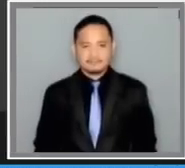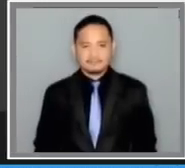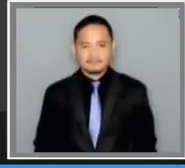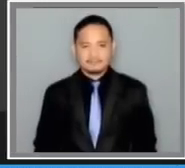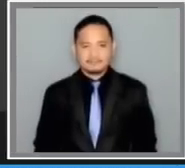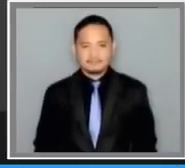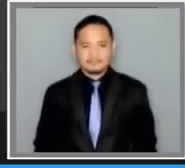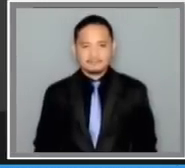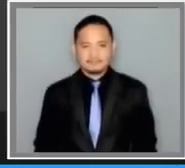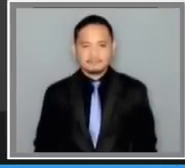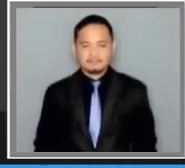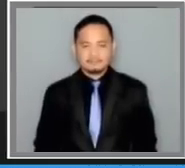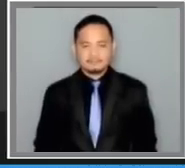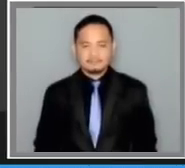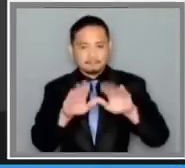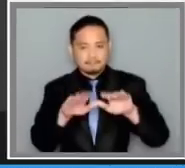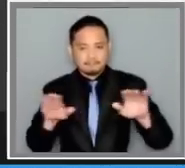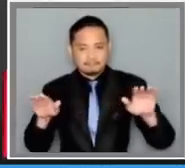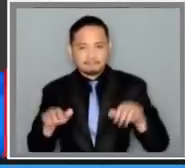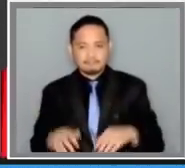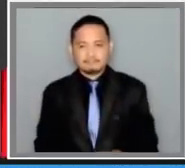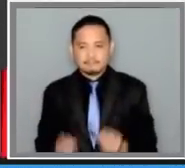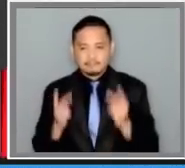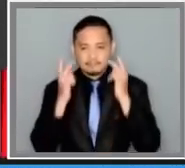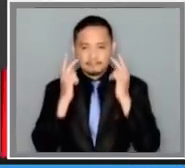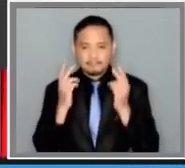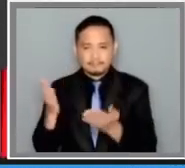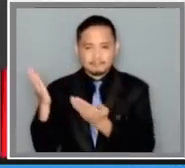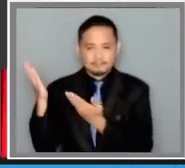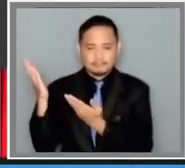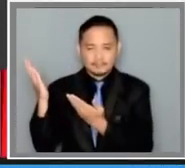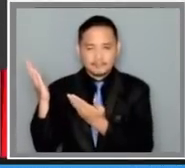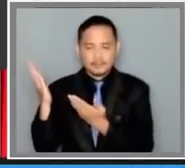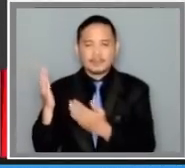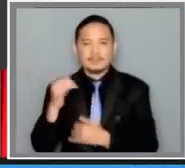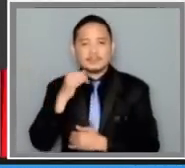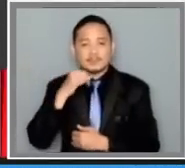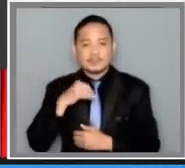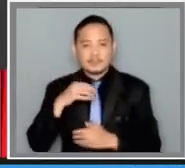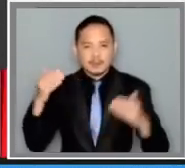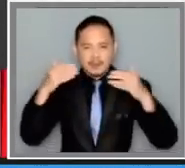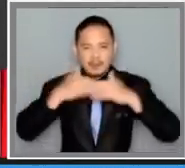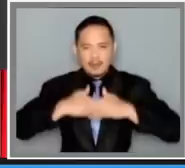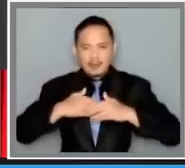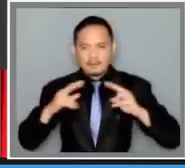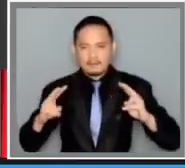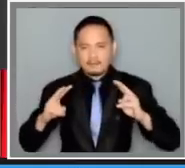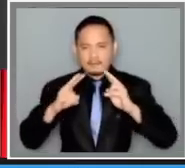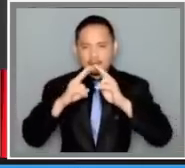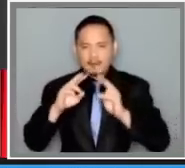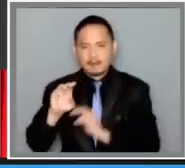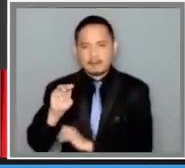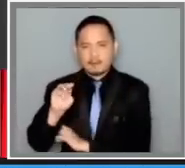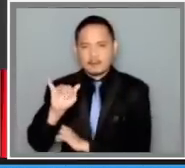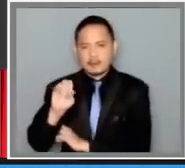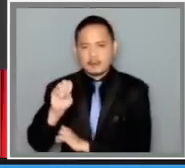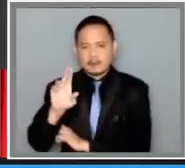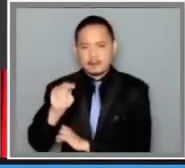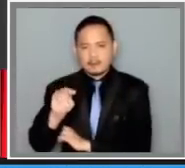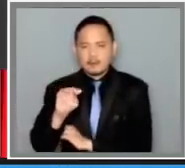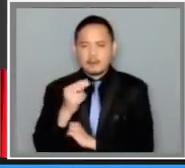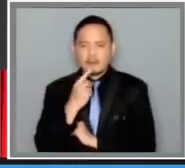Mga kabalita, yan po ang nakuna ng pagbuga ng lava kagabi ng Bulkang Mayon. Ang tawag po dyan ng FEVOX,